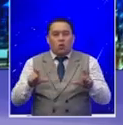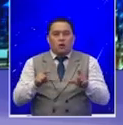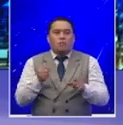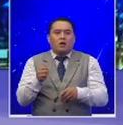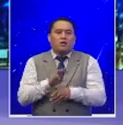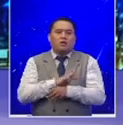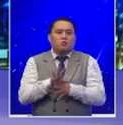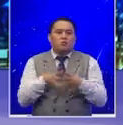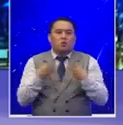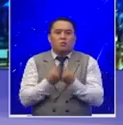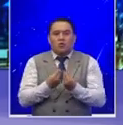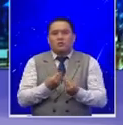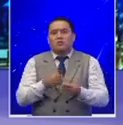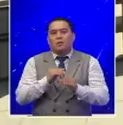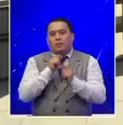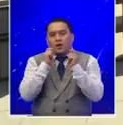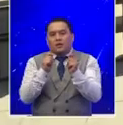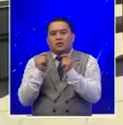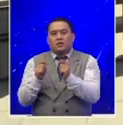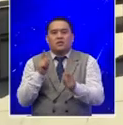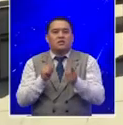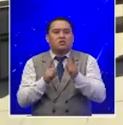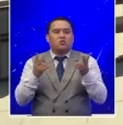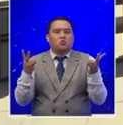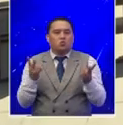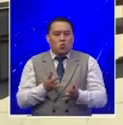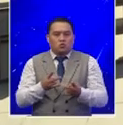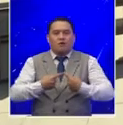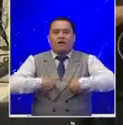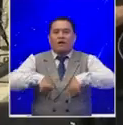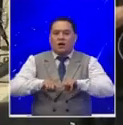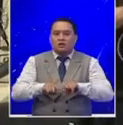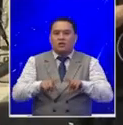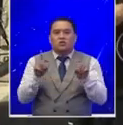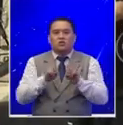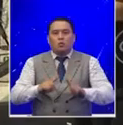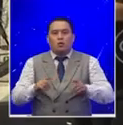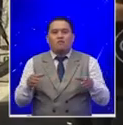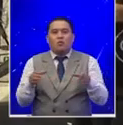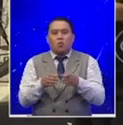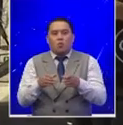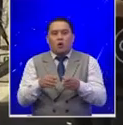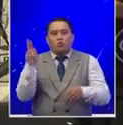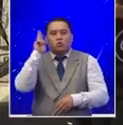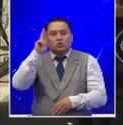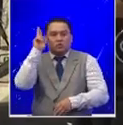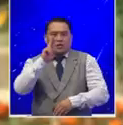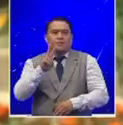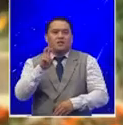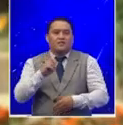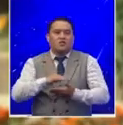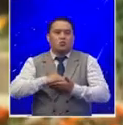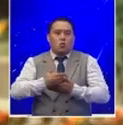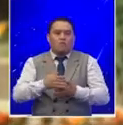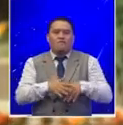малоимущих, многодетных и неполных семей. Подарки действительно нужны, говорят организаторы, особенно на фоне дистанционного обучения.